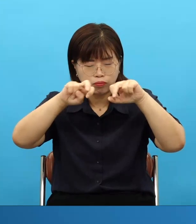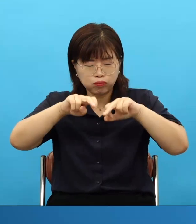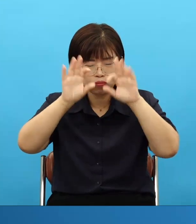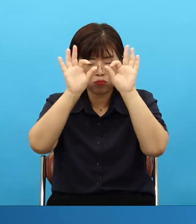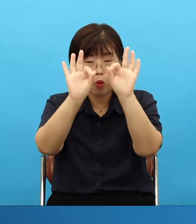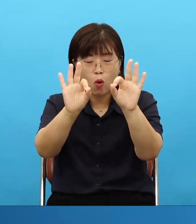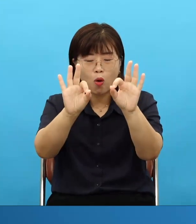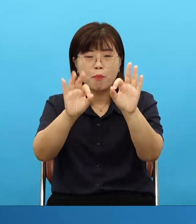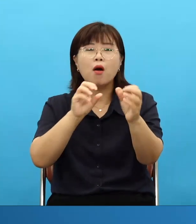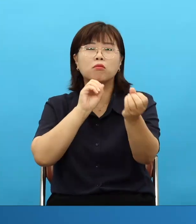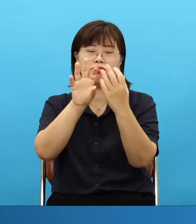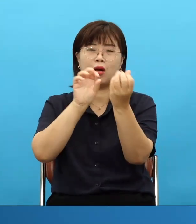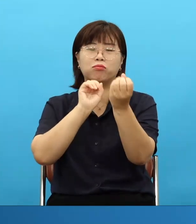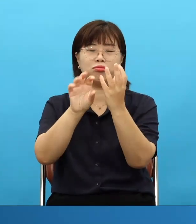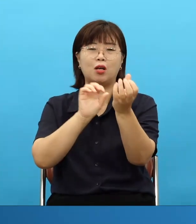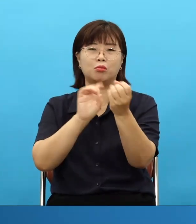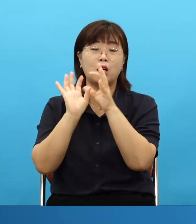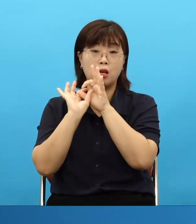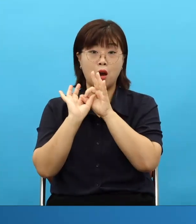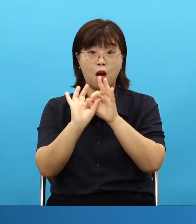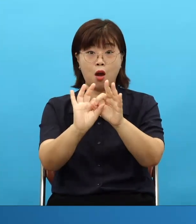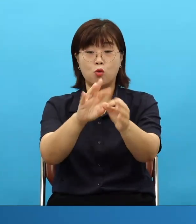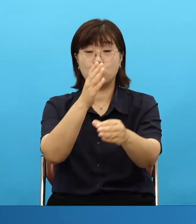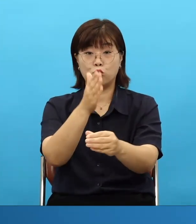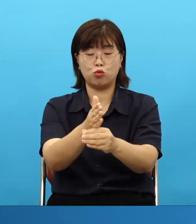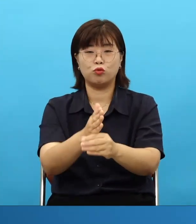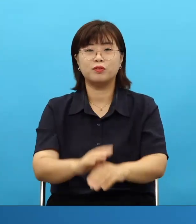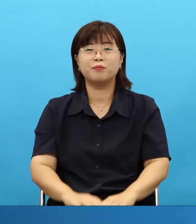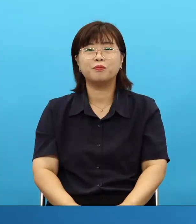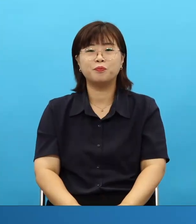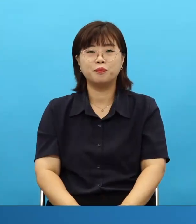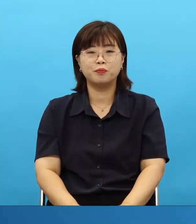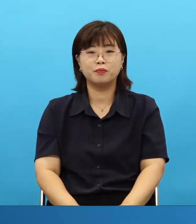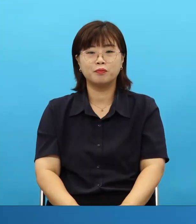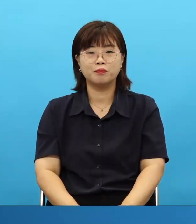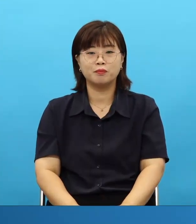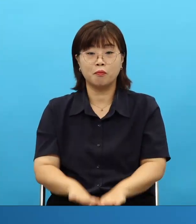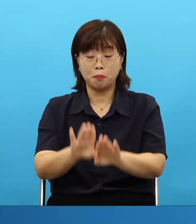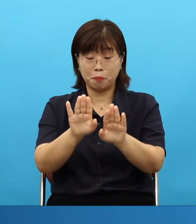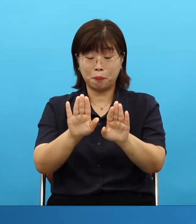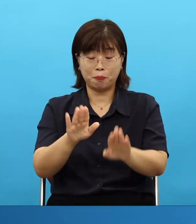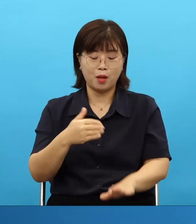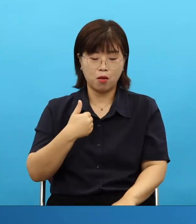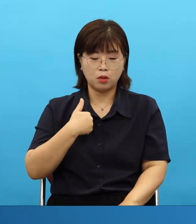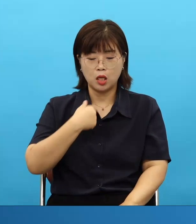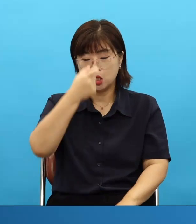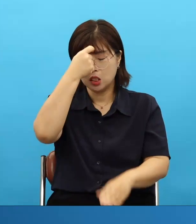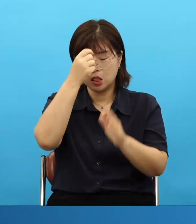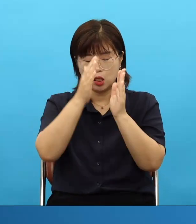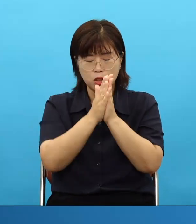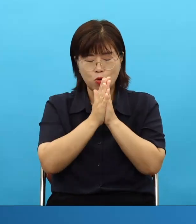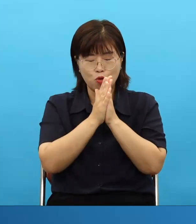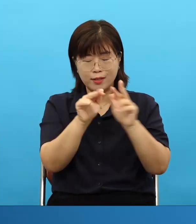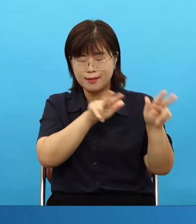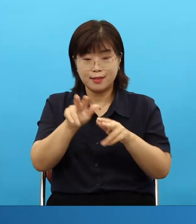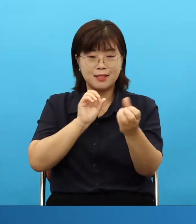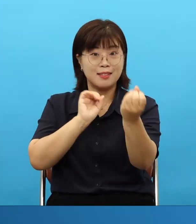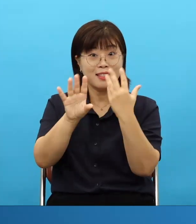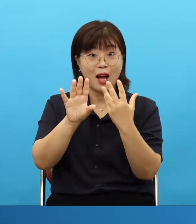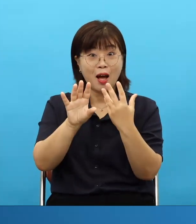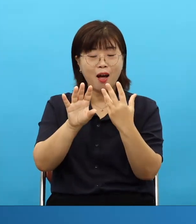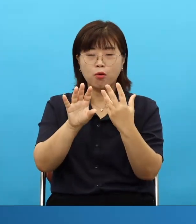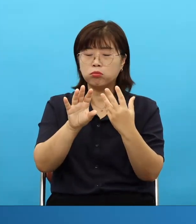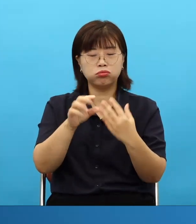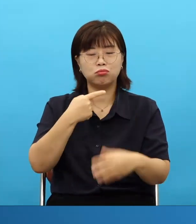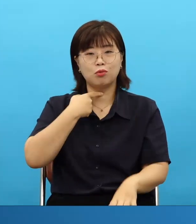했습니다만은 저는 기도해가지고 응답이 왔다 그런 적이 없어요. I said this last week as well, but there have not been many cases for me where I said,